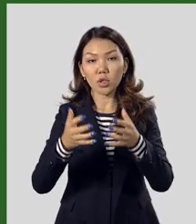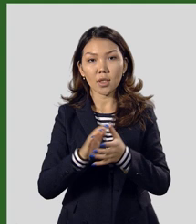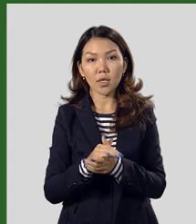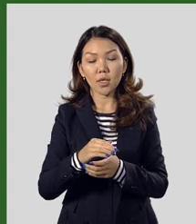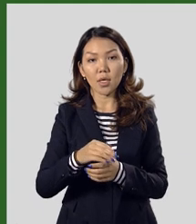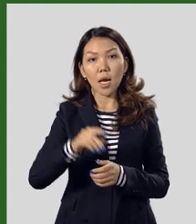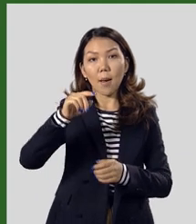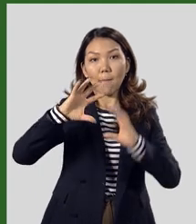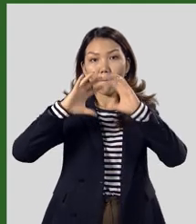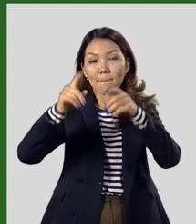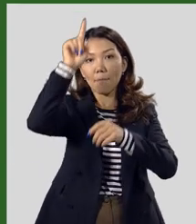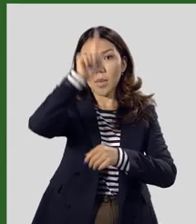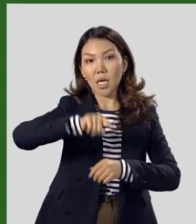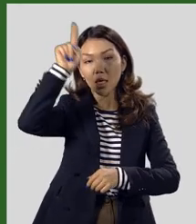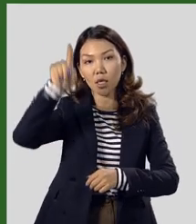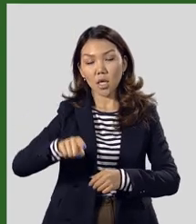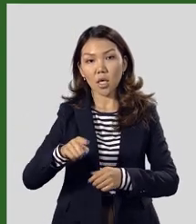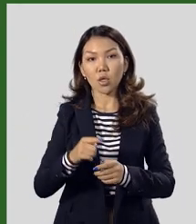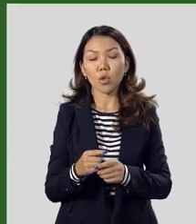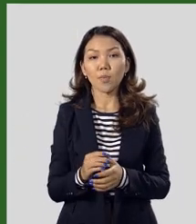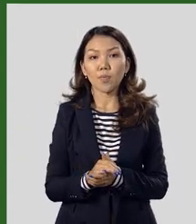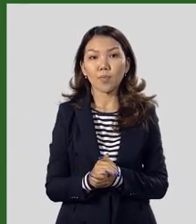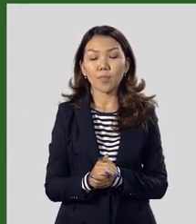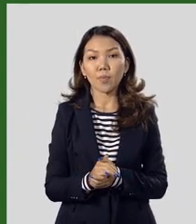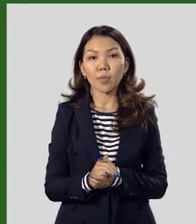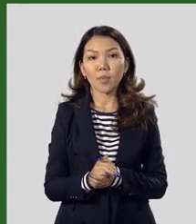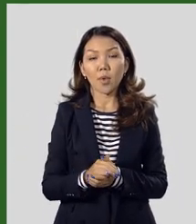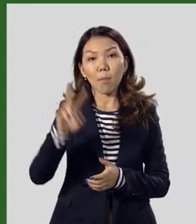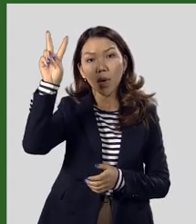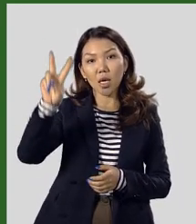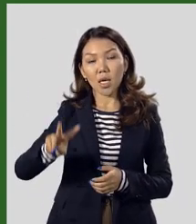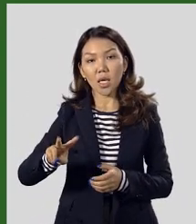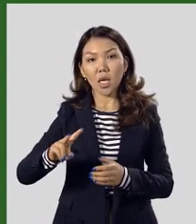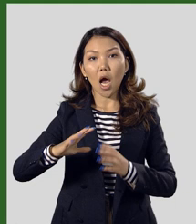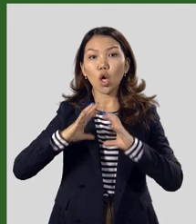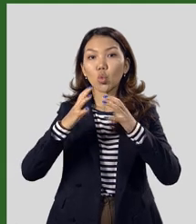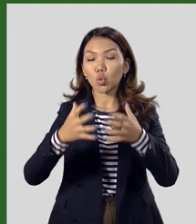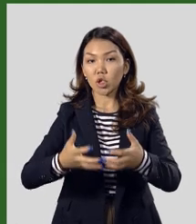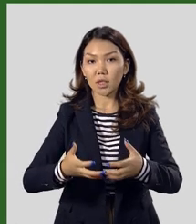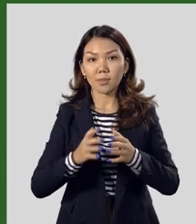Меридианы – полуокружность дуги, параллели – окружность.